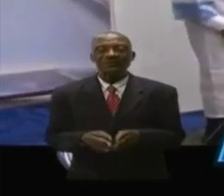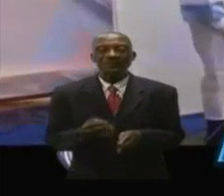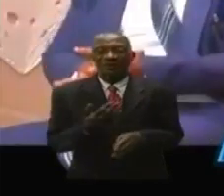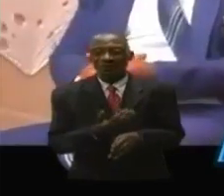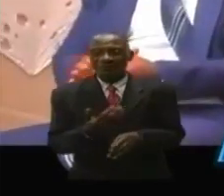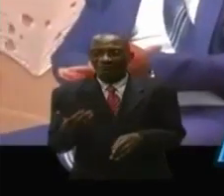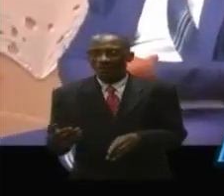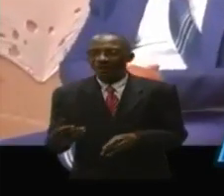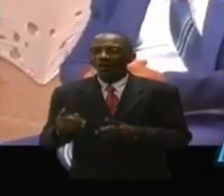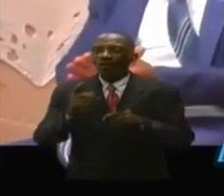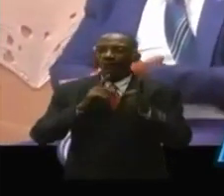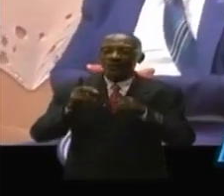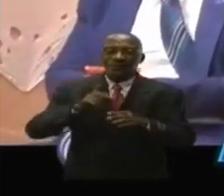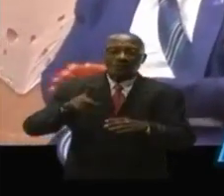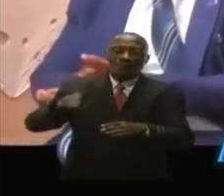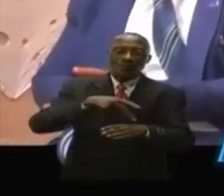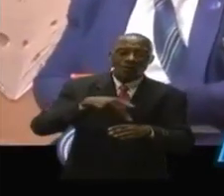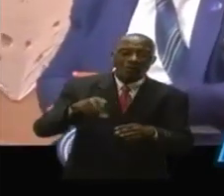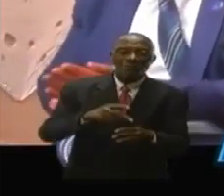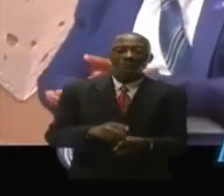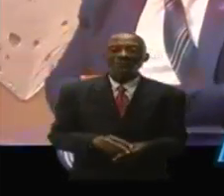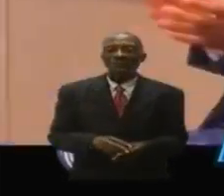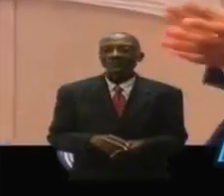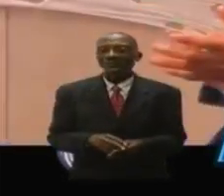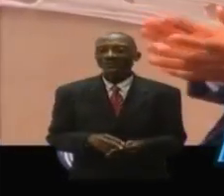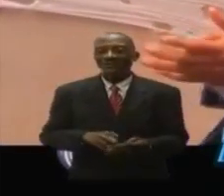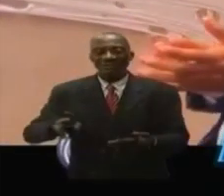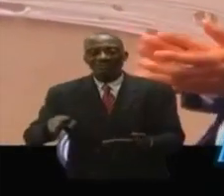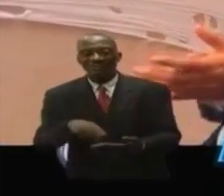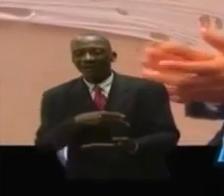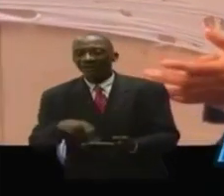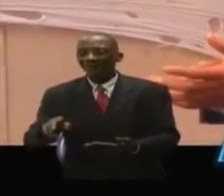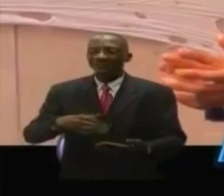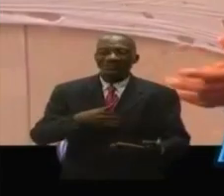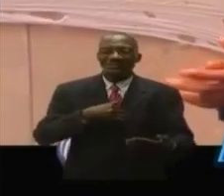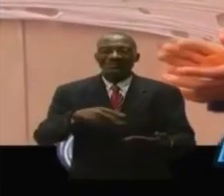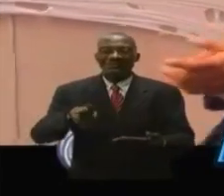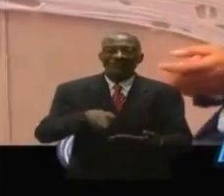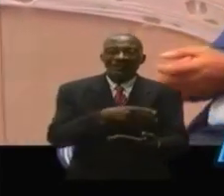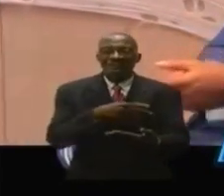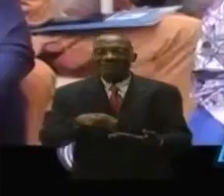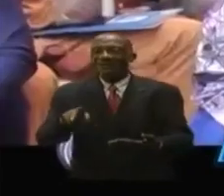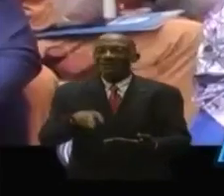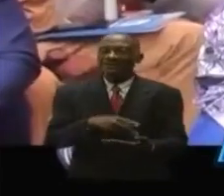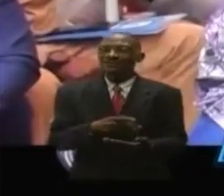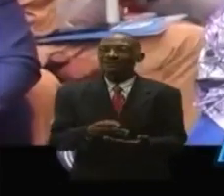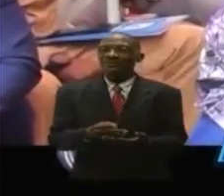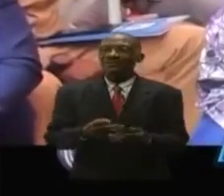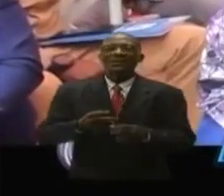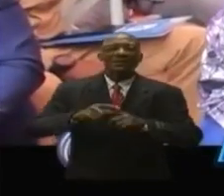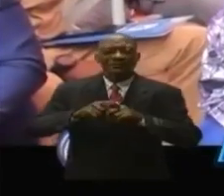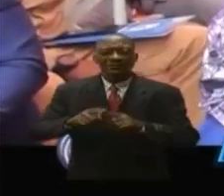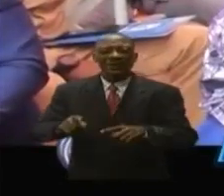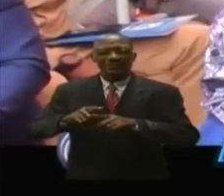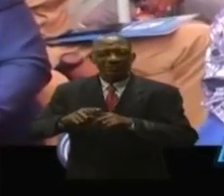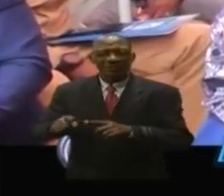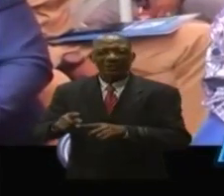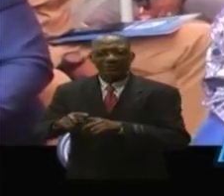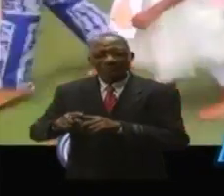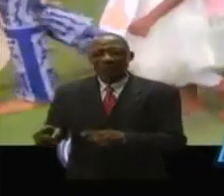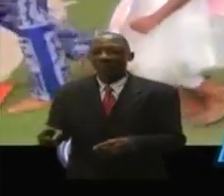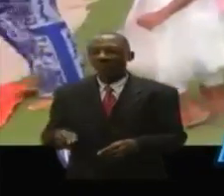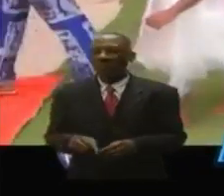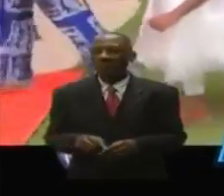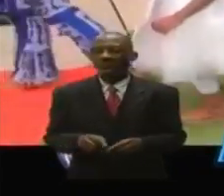autres. Présent à cette cérémonie, Maître Madeleine Komba Sabangu, en sa qualité de la promotrice de cette école, s'est dit fière de